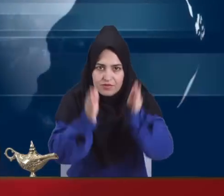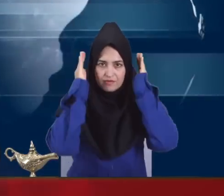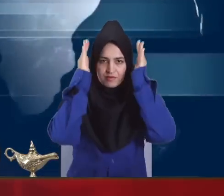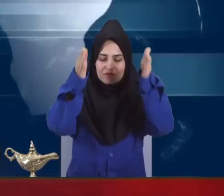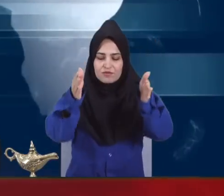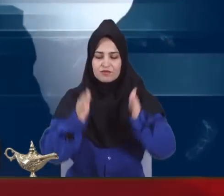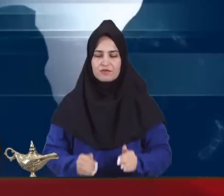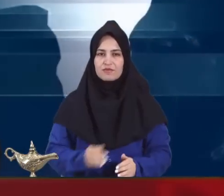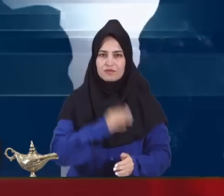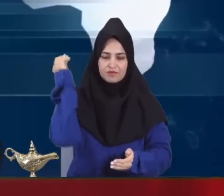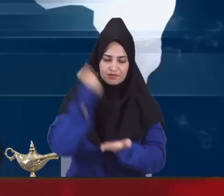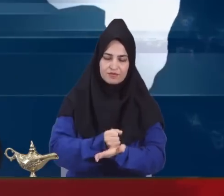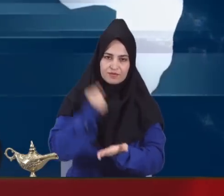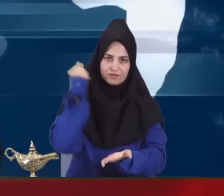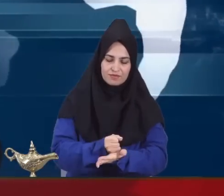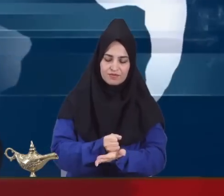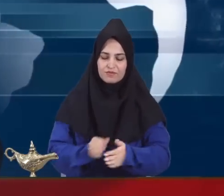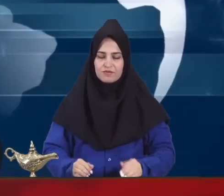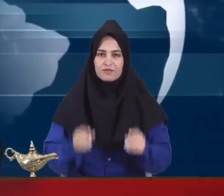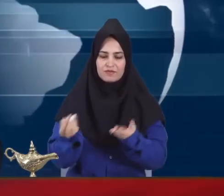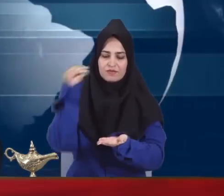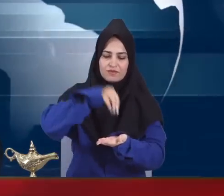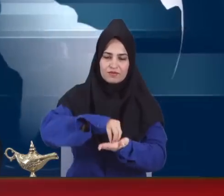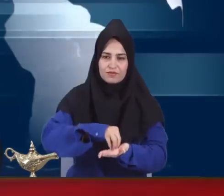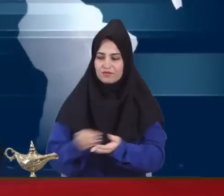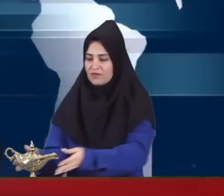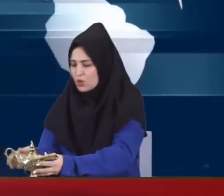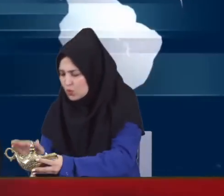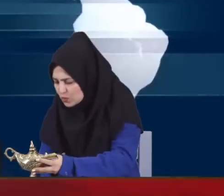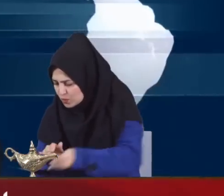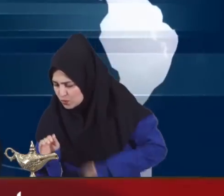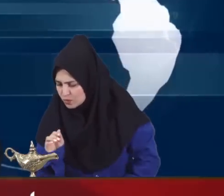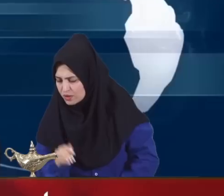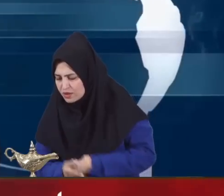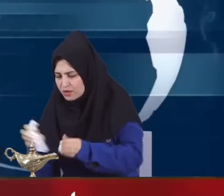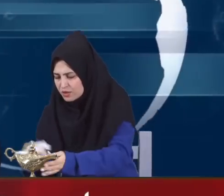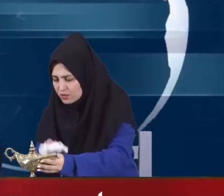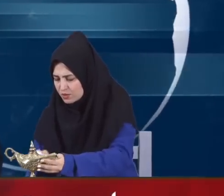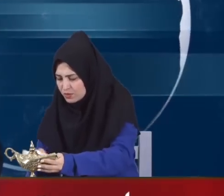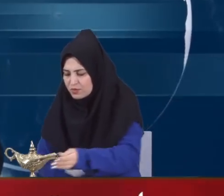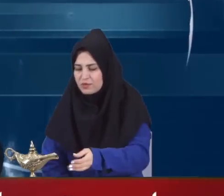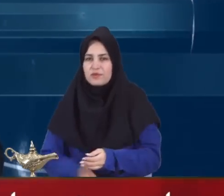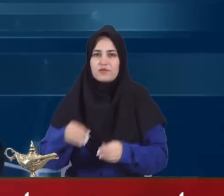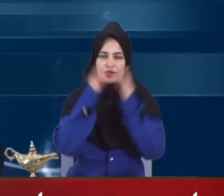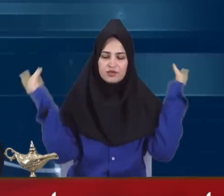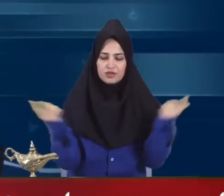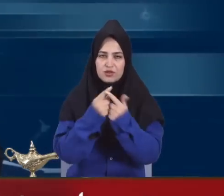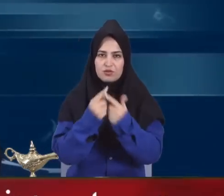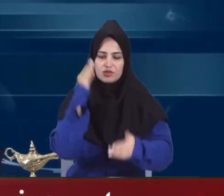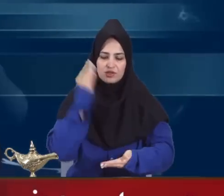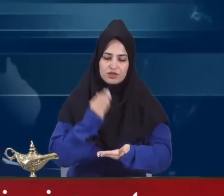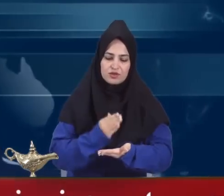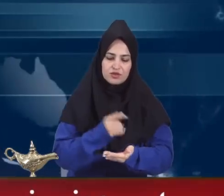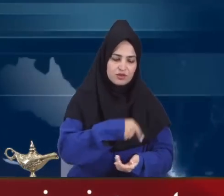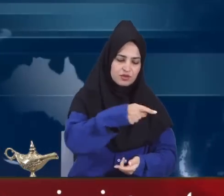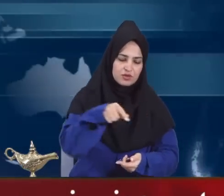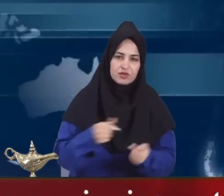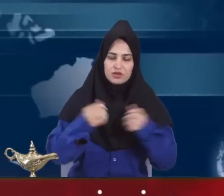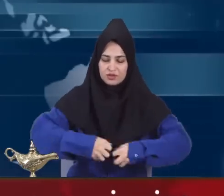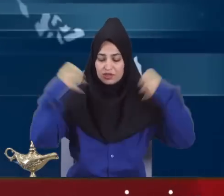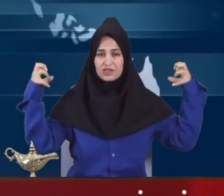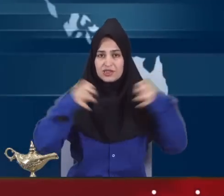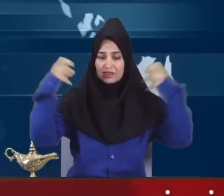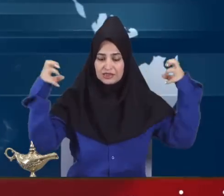مستند افزود علی کریمی در بسیاری از بازی‌های فوتبال خیش زمین ساز ناآرامی بوده و